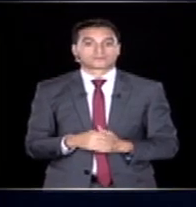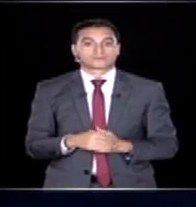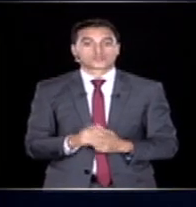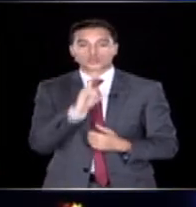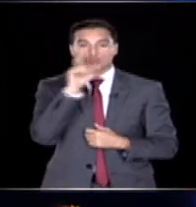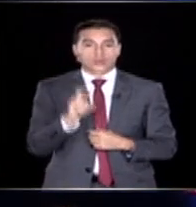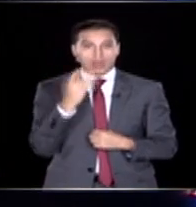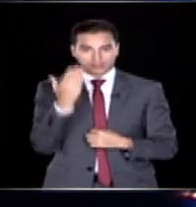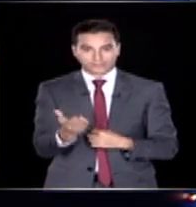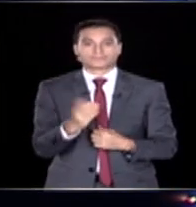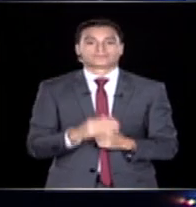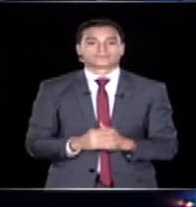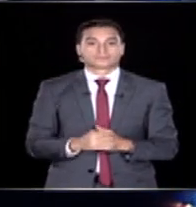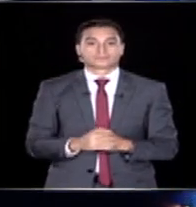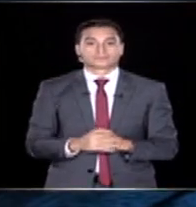والسؤال هو: